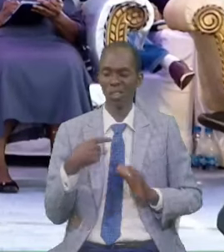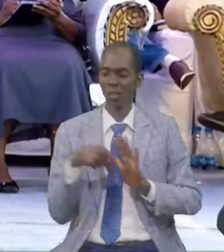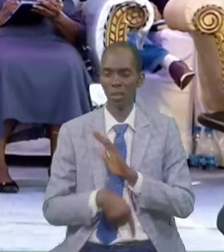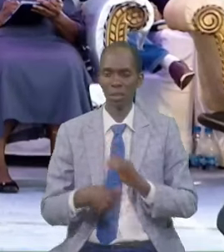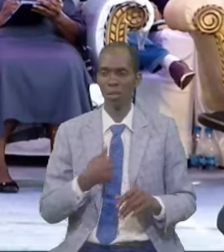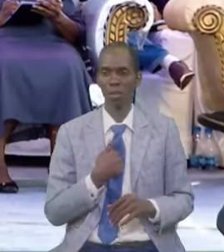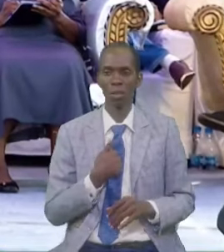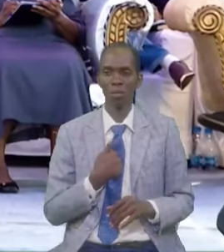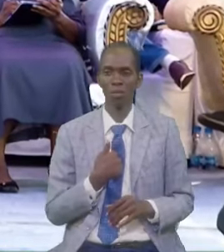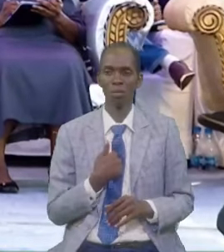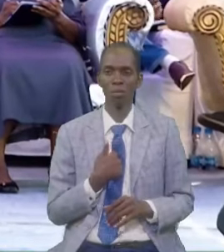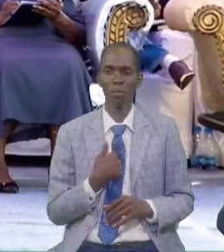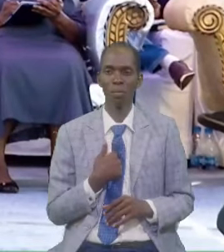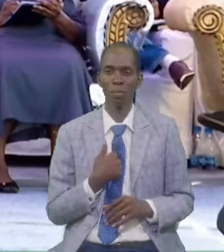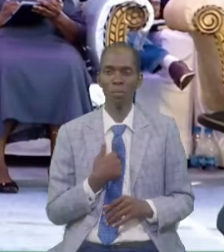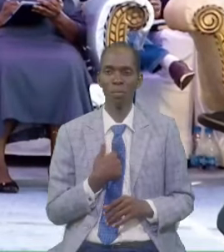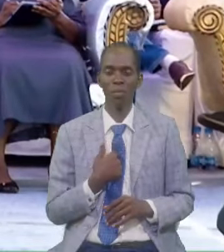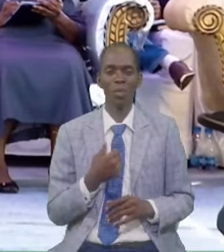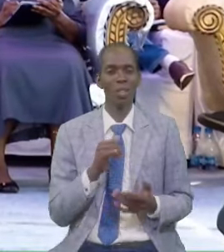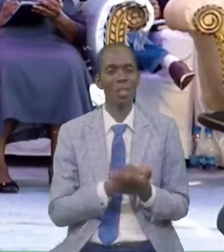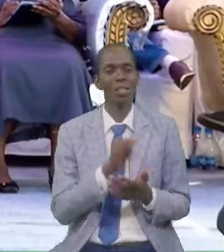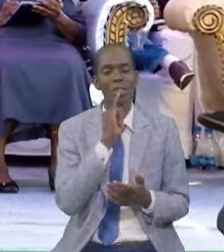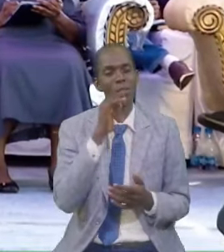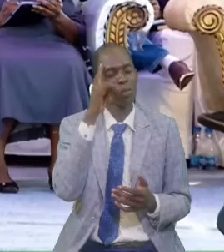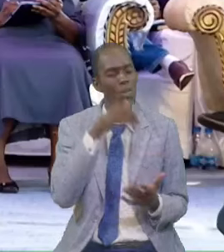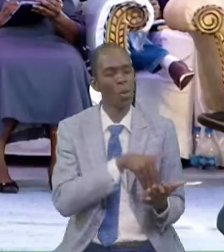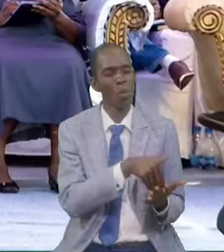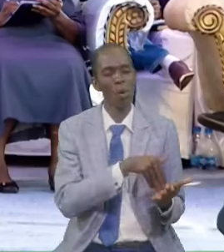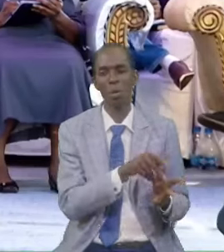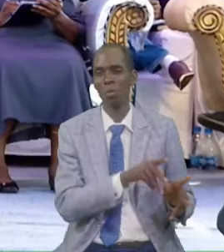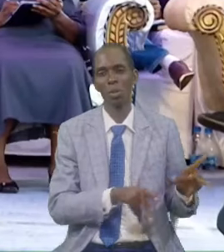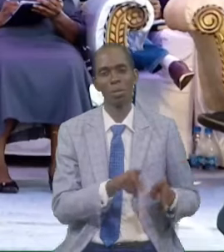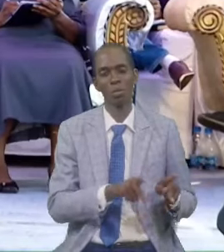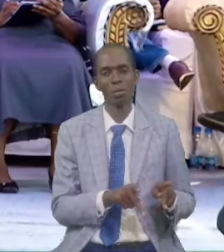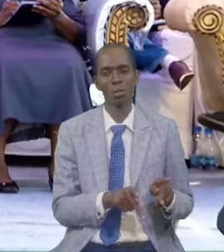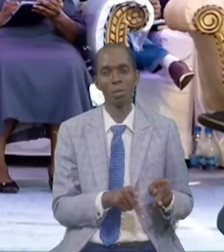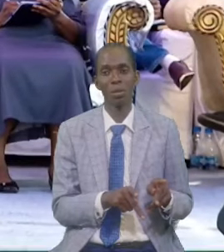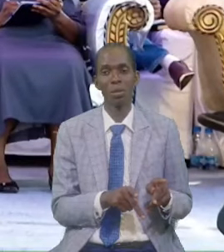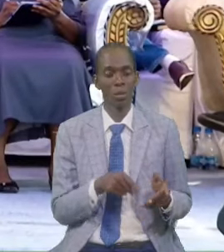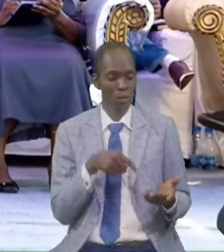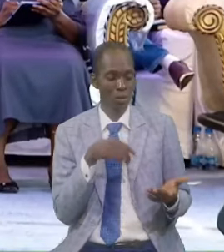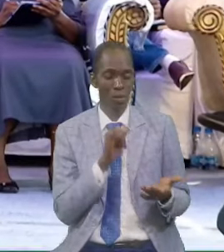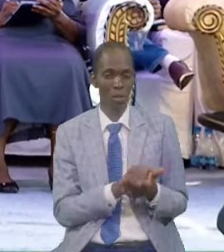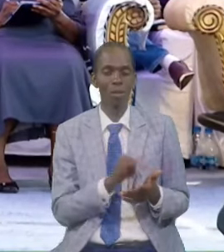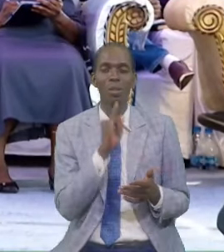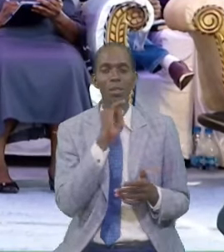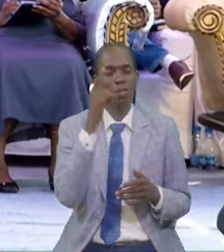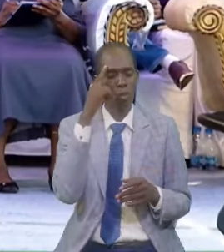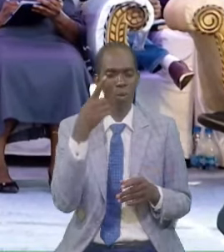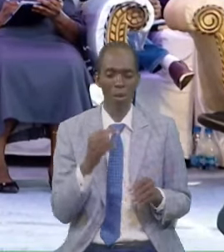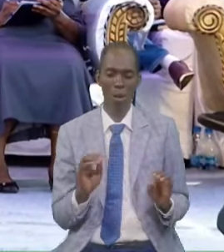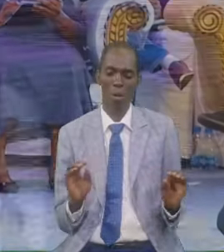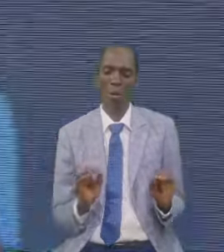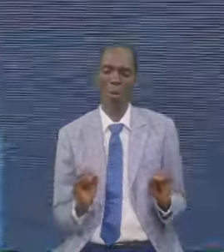ఉన్నాను. Those are weak people. నేను బలహీనుణ్ణే. Those are zero people. ఆ యొక్క జీరో ప్రజలైతే. Those